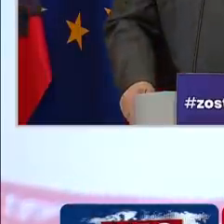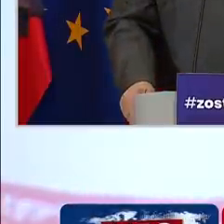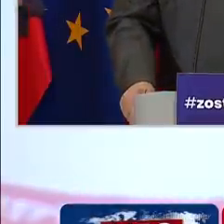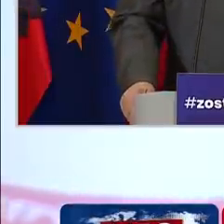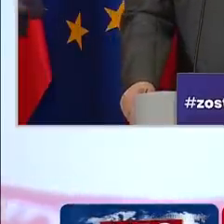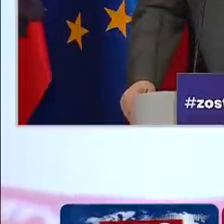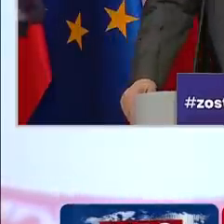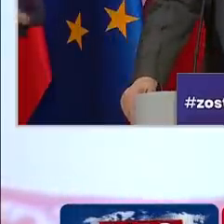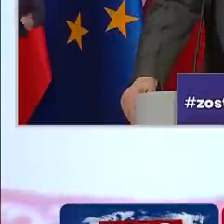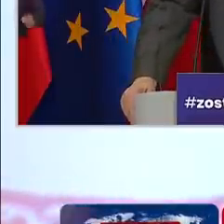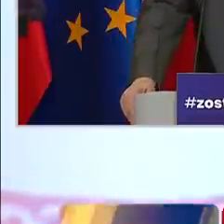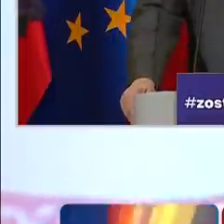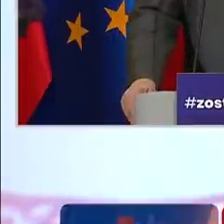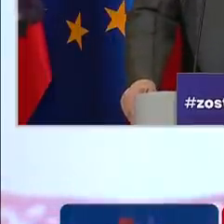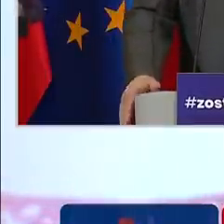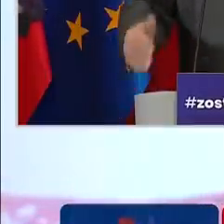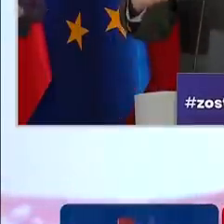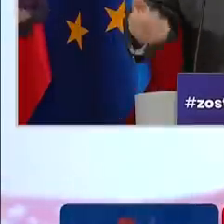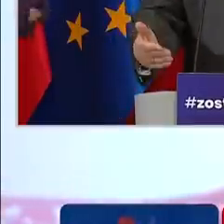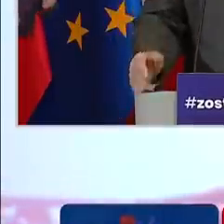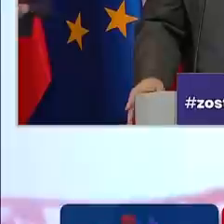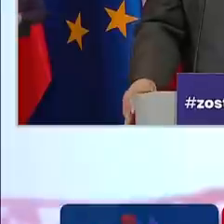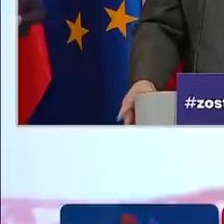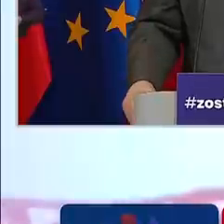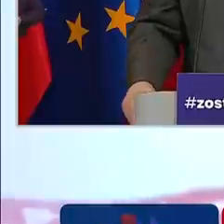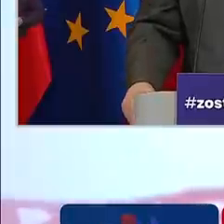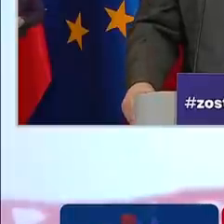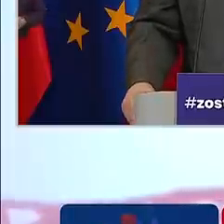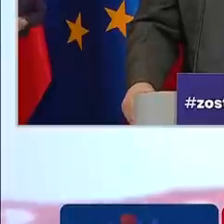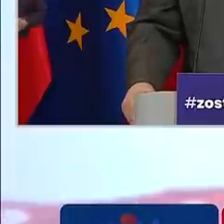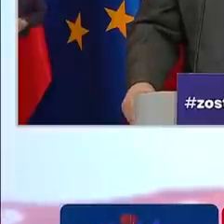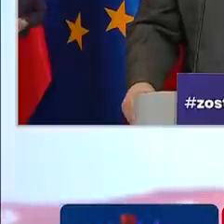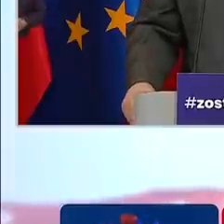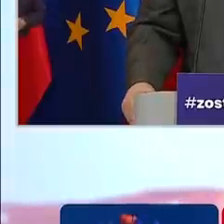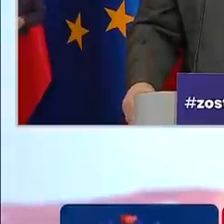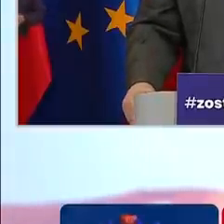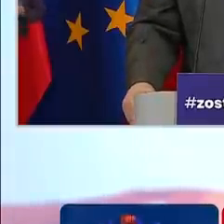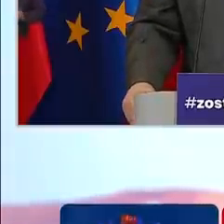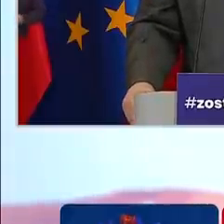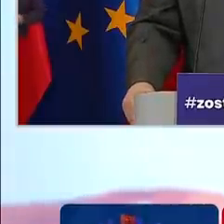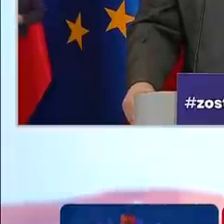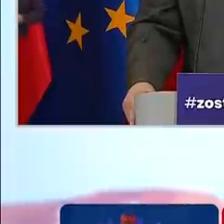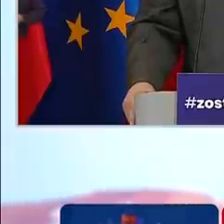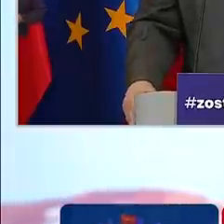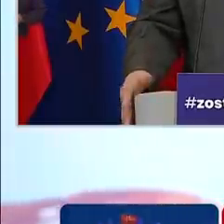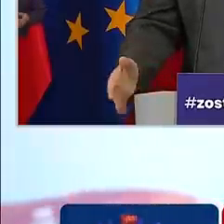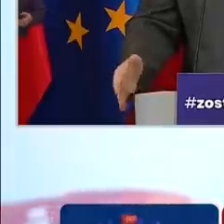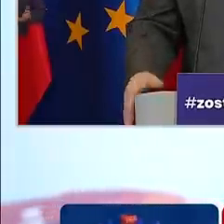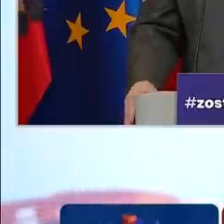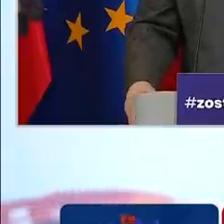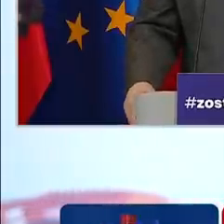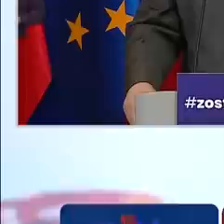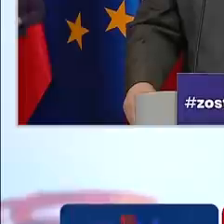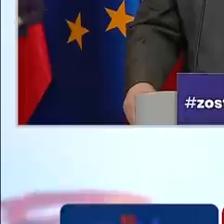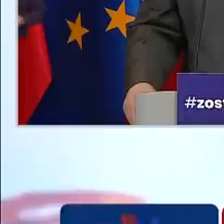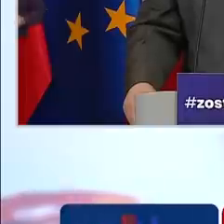jakieś plotki, że tych pieniędzy może zabraknie, czy coś takiego. Ja w tym kontekście powiedziałem, nigdy nie zabraknie. Nasze zasoby, określone